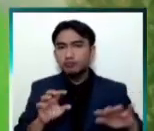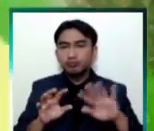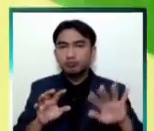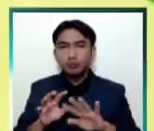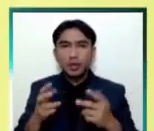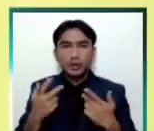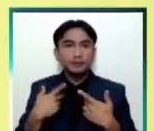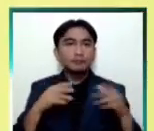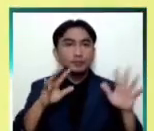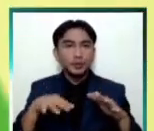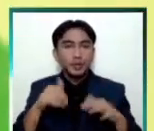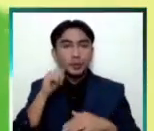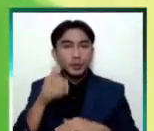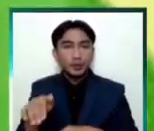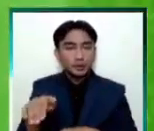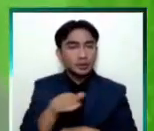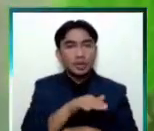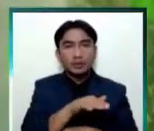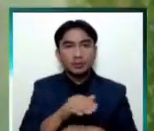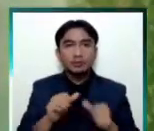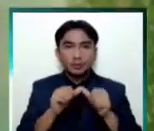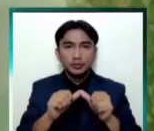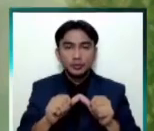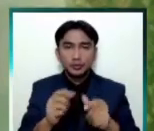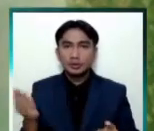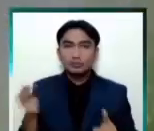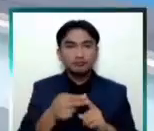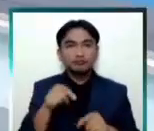na magtutuloy-tuloy hanggang Sabado.